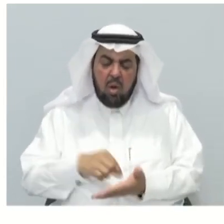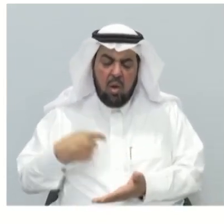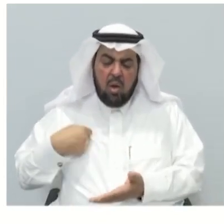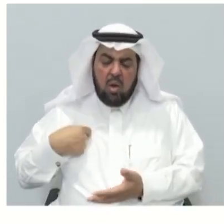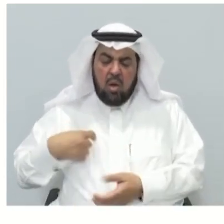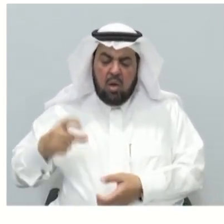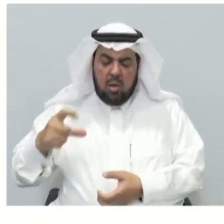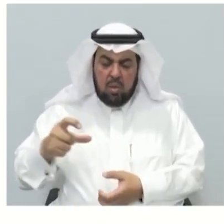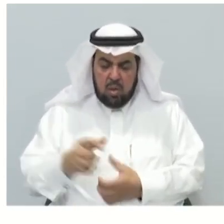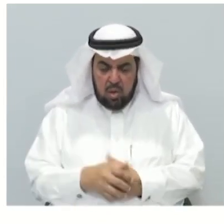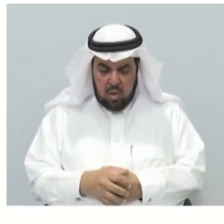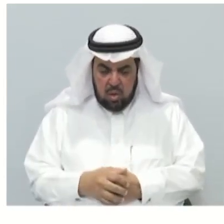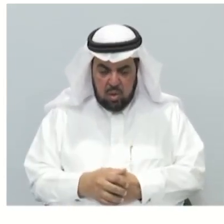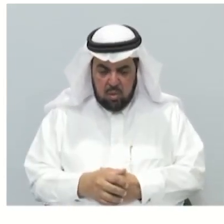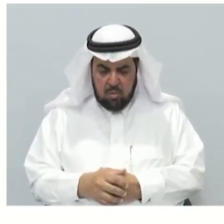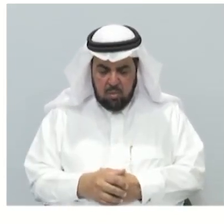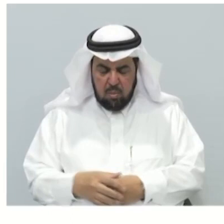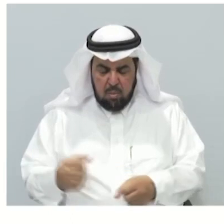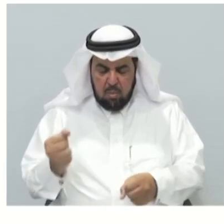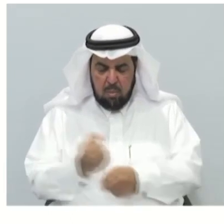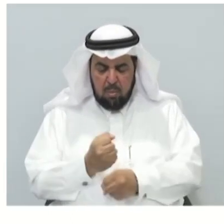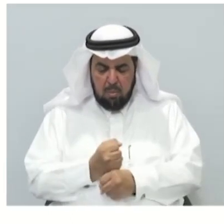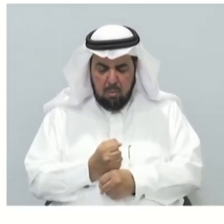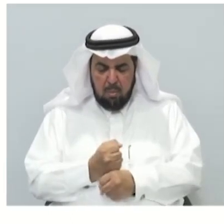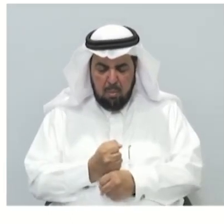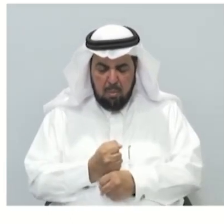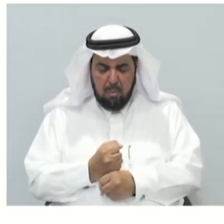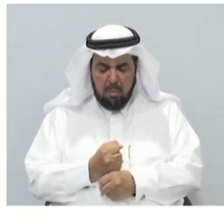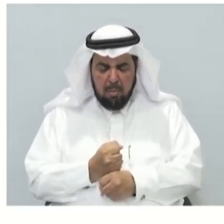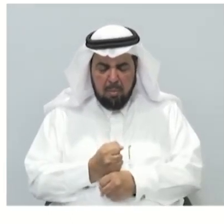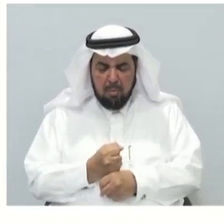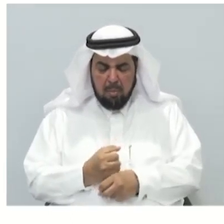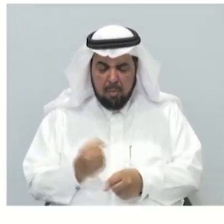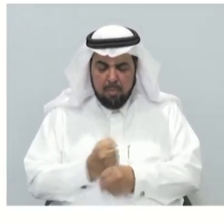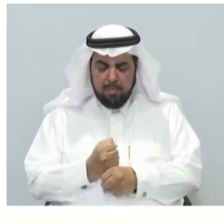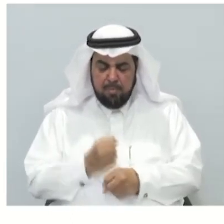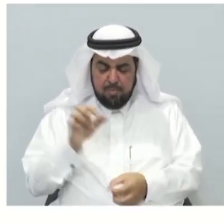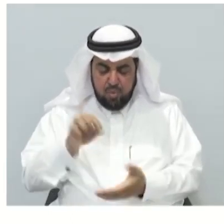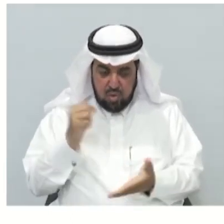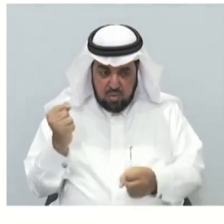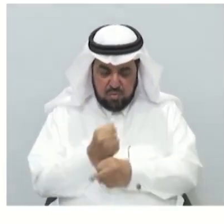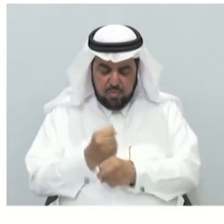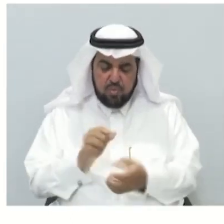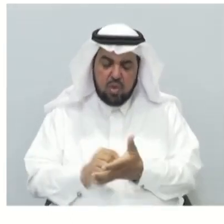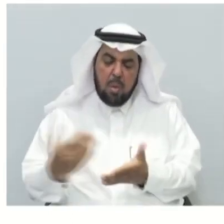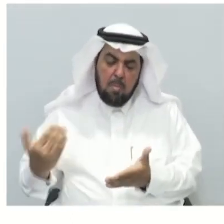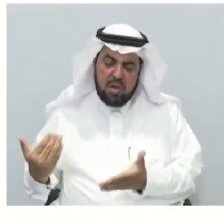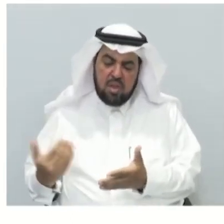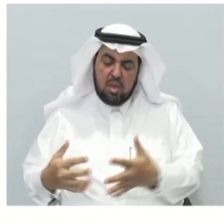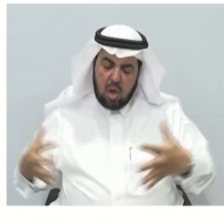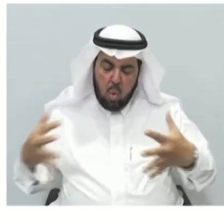هذه النقطه دي ممتاز ليستعملها او ليستعمل هذه النقطه ليستعملها نقطه مرجعيه بحيث تكون